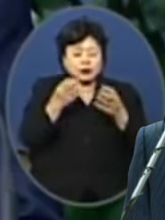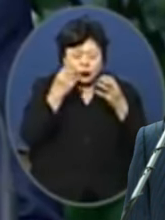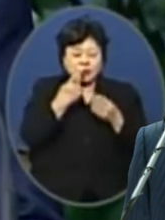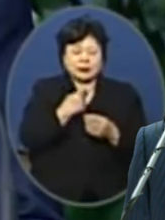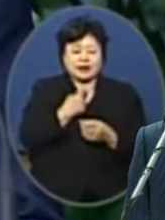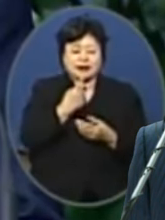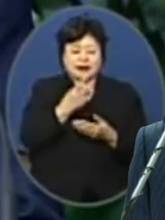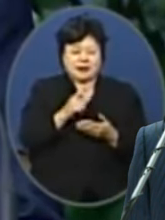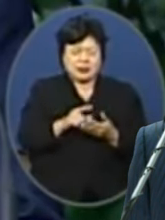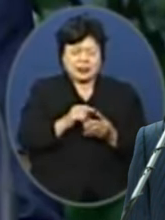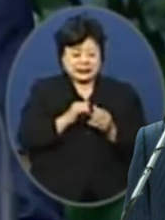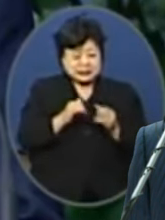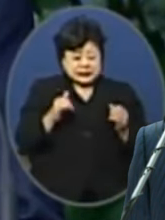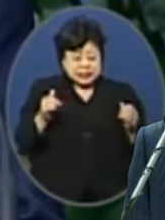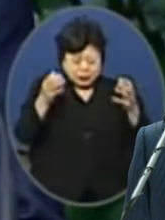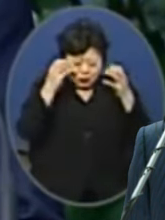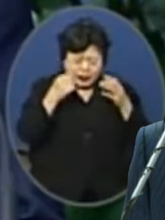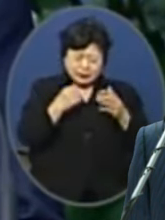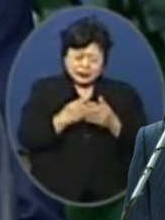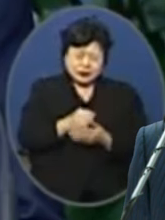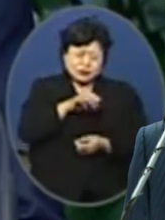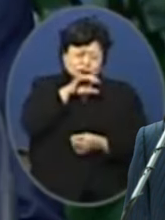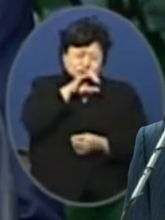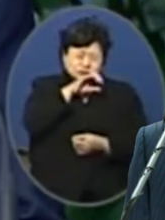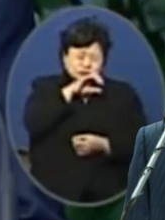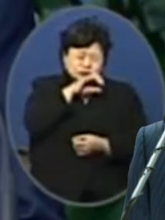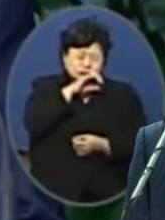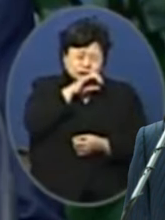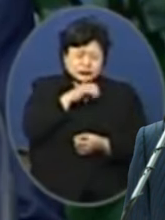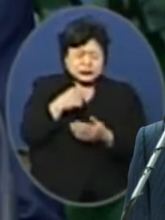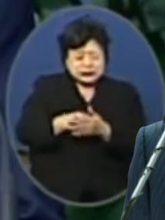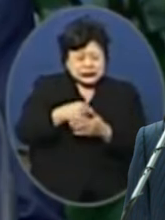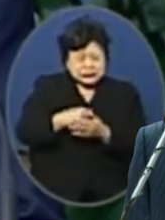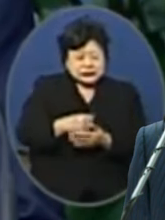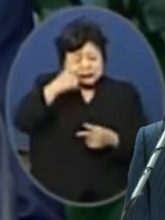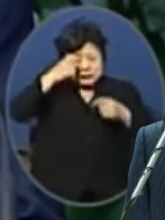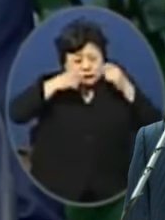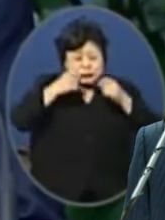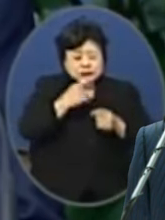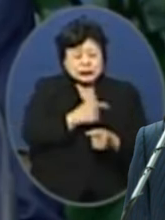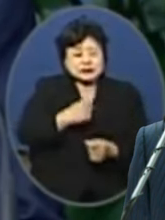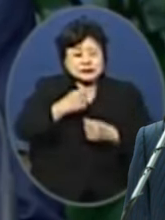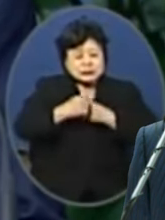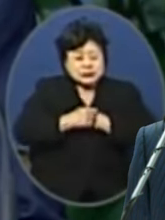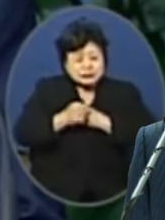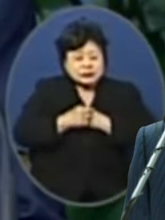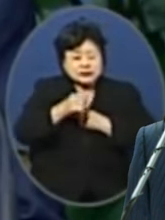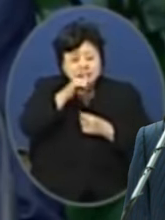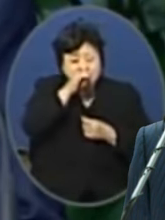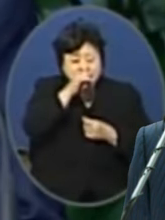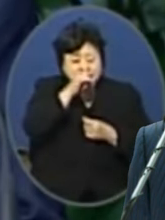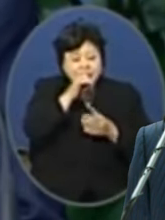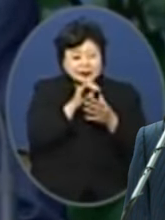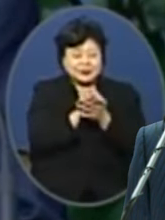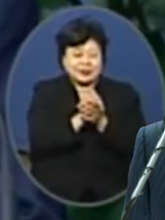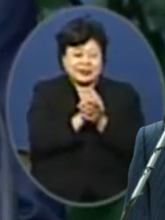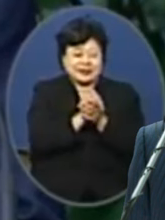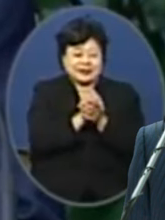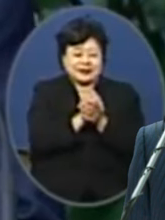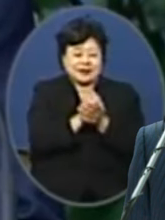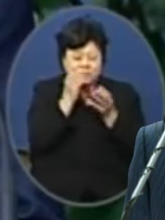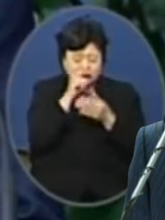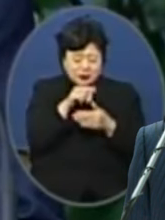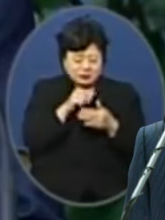다가오는데 사람들은 고난 때문에 원망하고 불평하고 탄하고 울고 가슴을 쳐야 될 곳에 여러분 기도할 때이